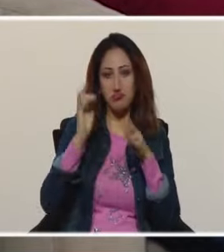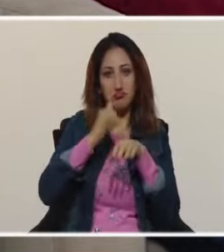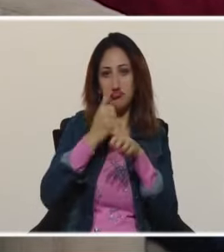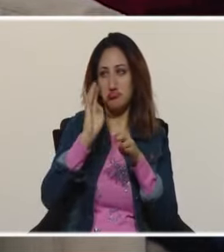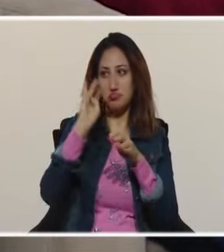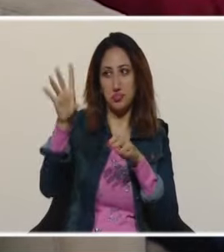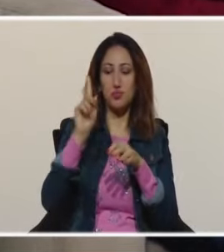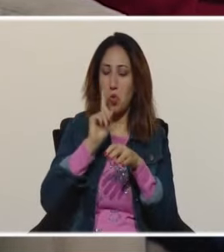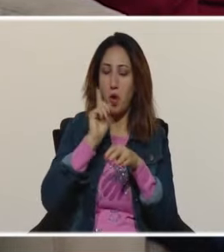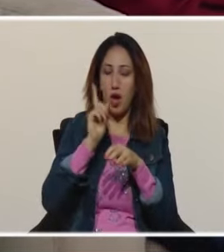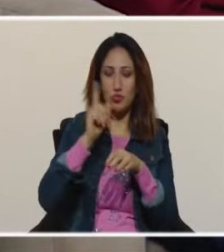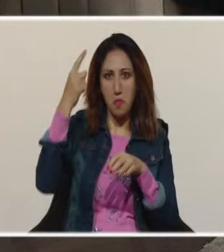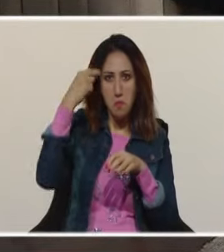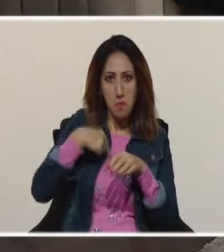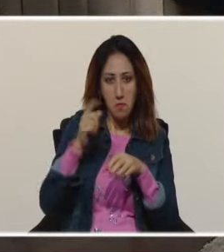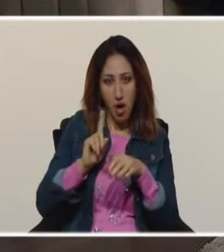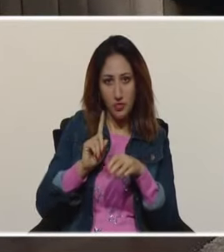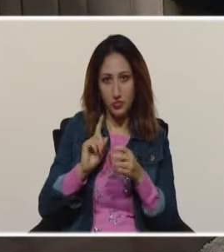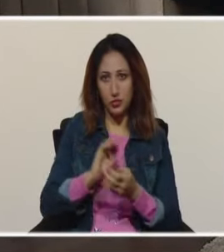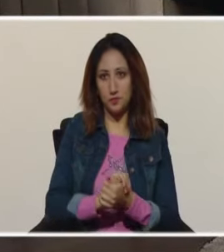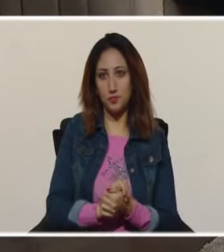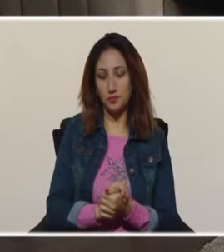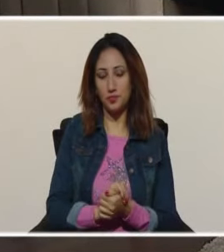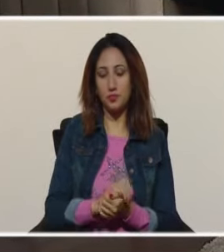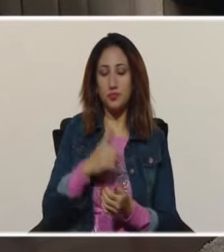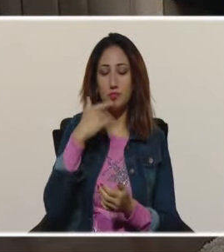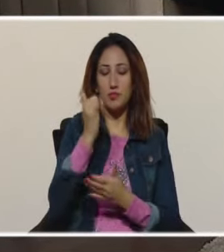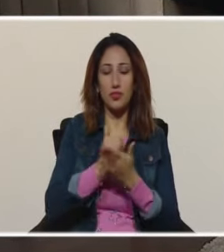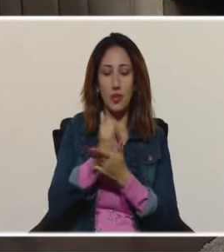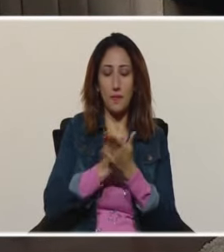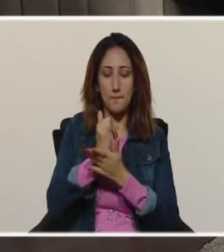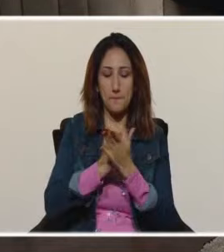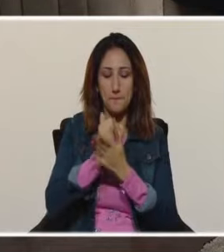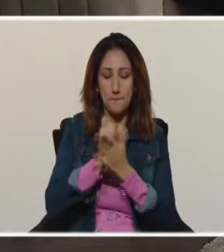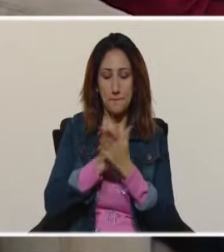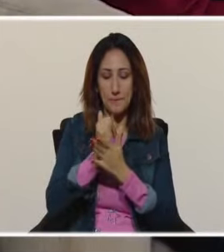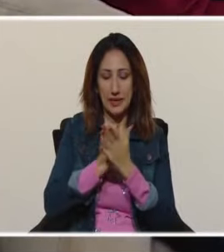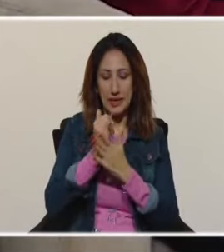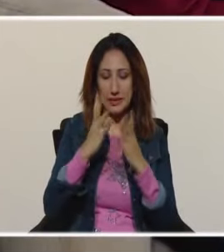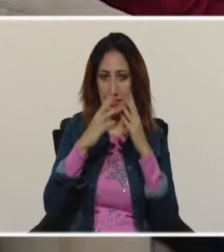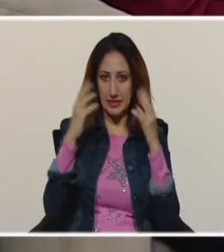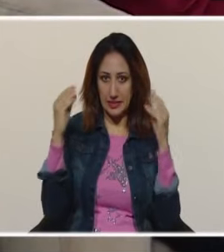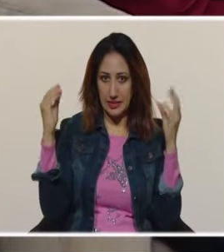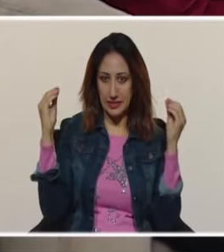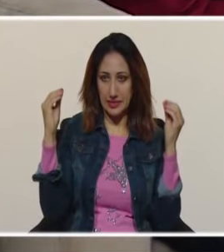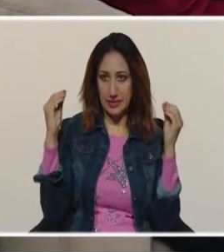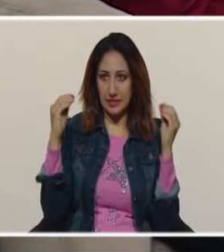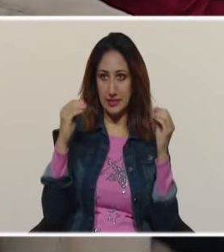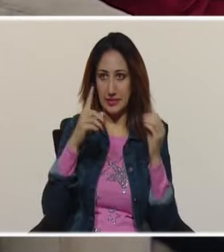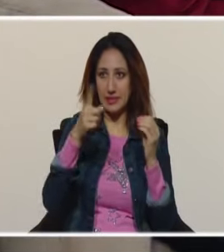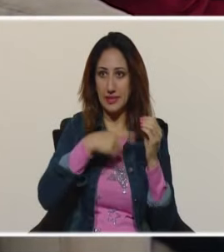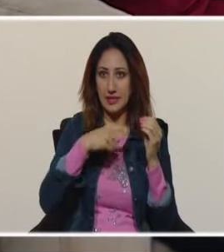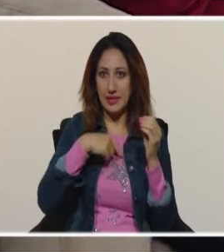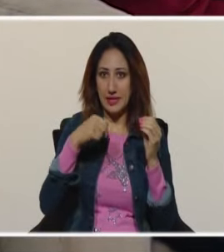فسخت خلاص مش فسخ. هتكلمك خلاص. فسخ على طول. في موقف في المدرسه حصل برضو معانا، يعني الموقف ده بيقابلنا كتير، يعني عشان انا اسمي شاهر واسمي شهاب